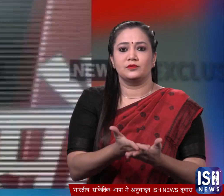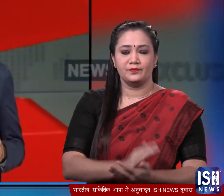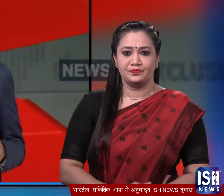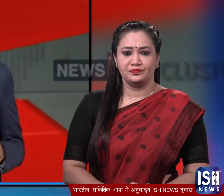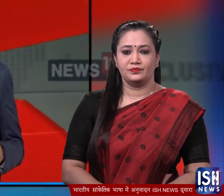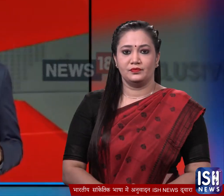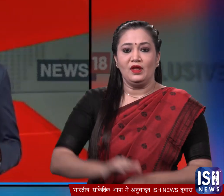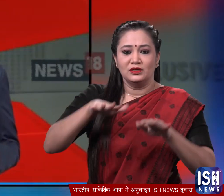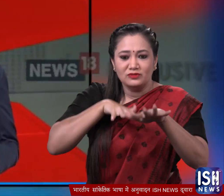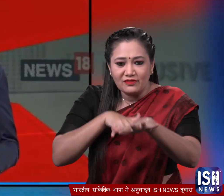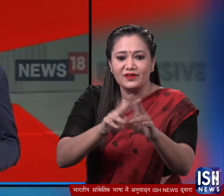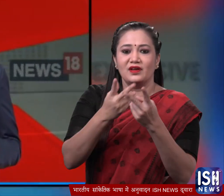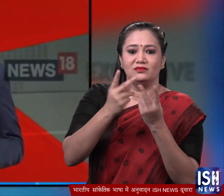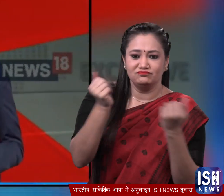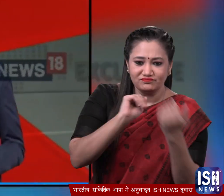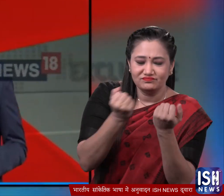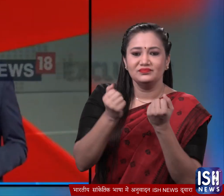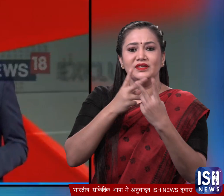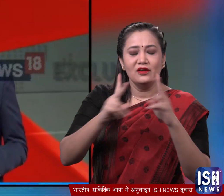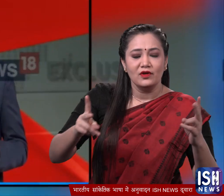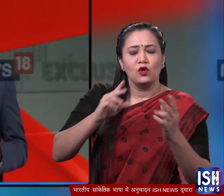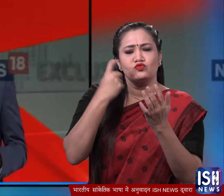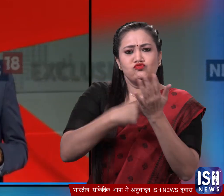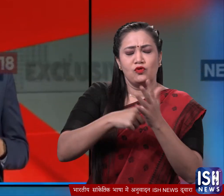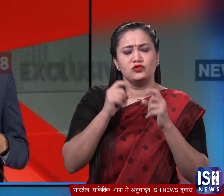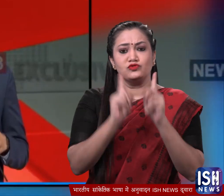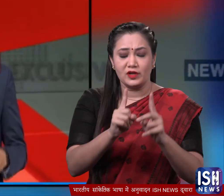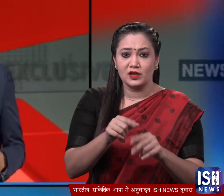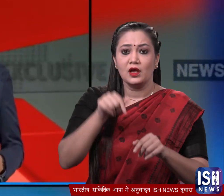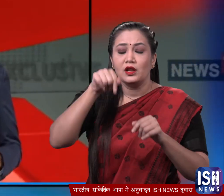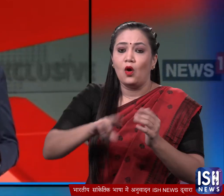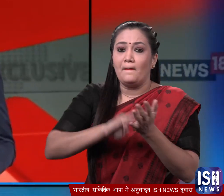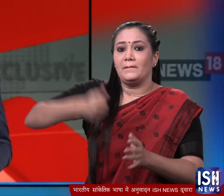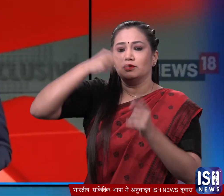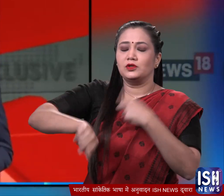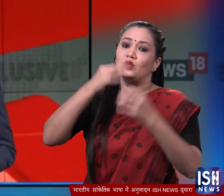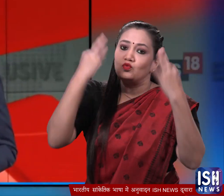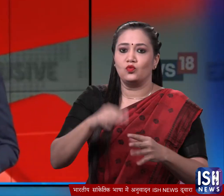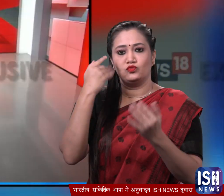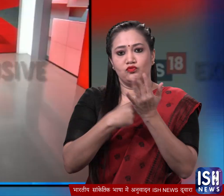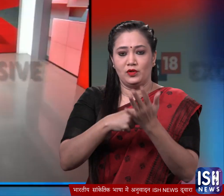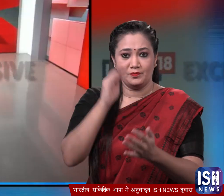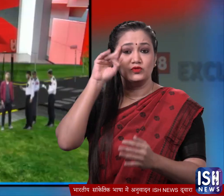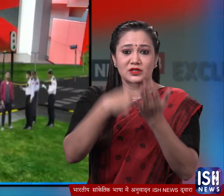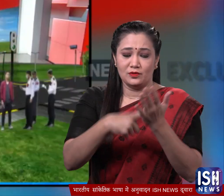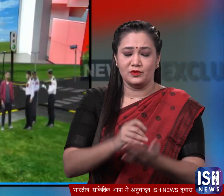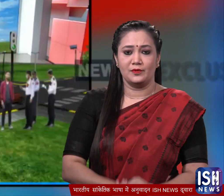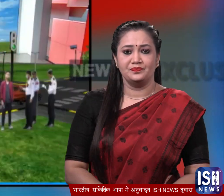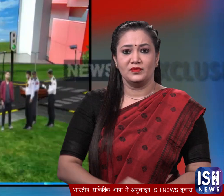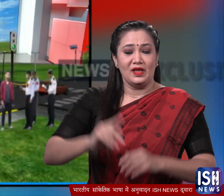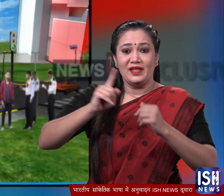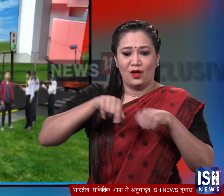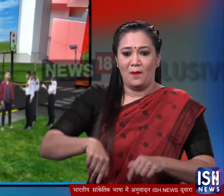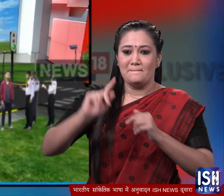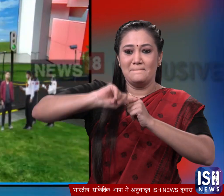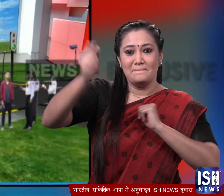ट्रैफिक नियमों का सख्ती से पालन करवाने के लिए सड़क परिवहन मंत्रालय ने नियमों में कुछ बदलाव कर दिए। News18.com की रिपोर्ट है कि अब नियम तोड़ने वालों का